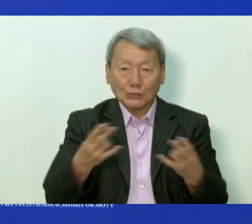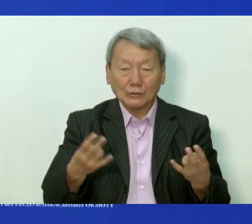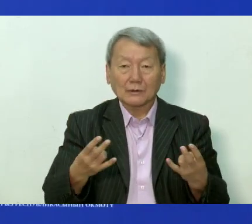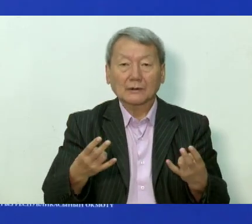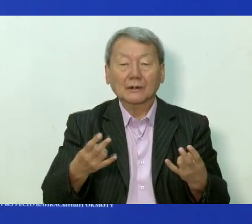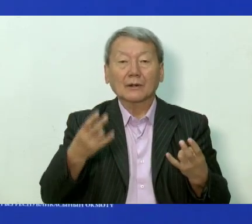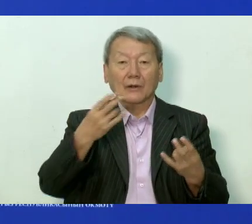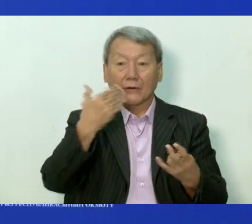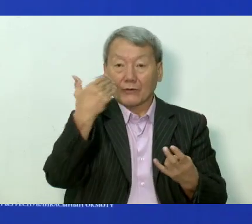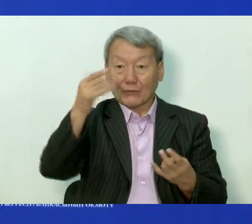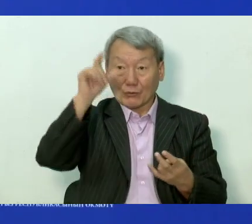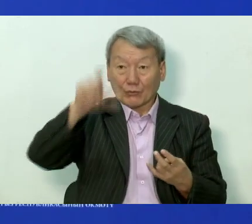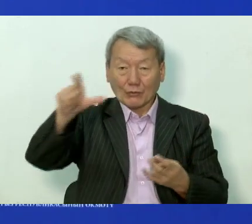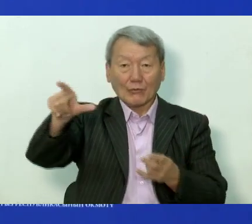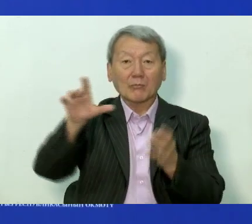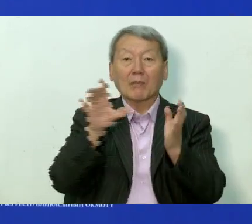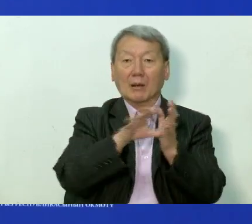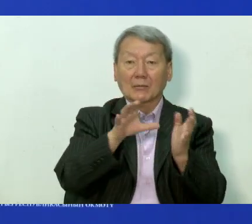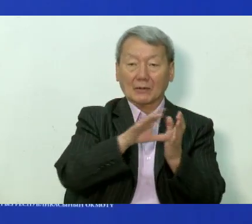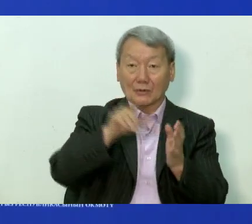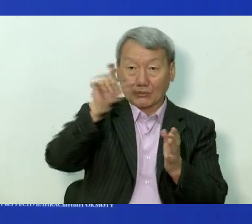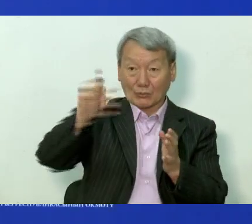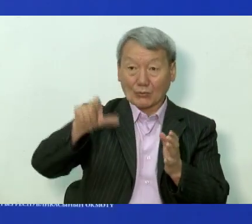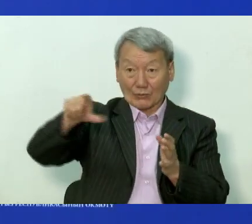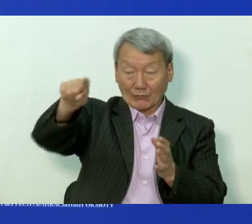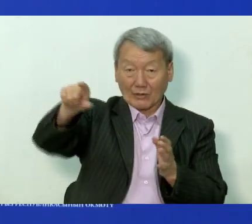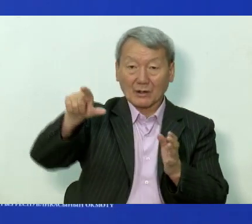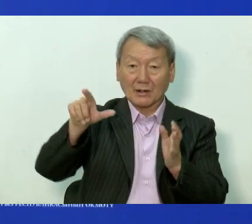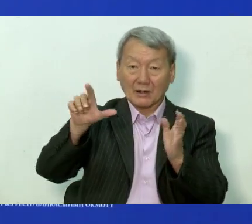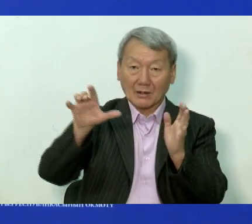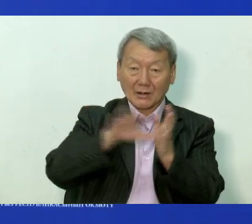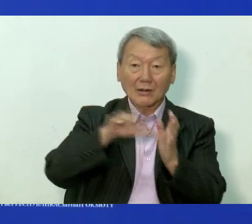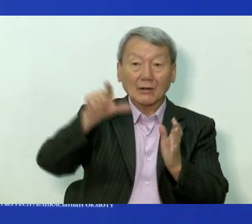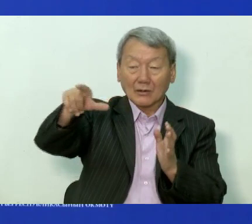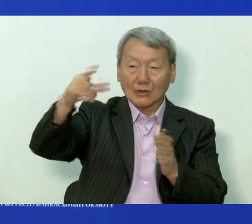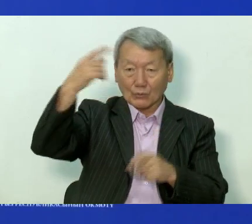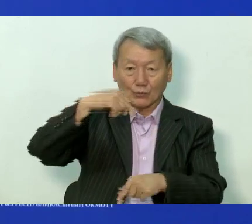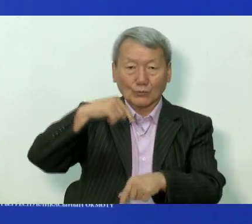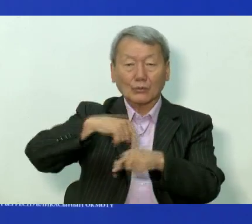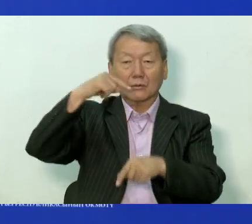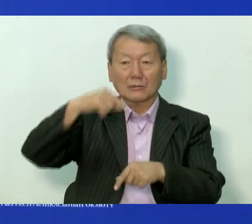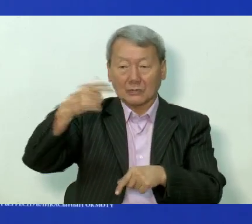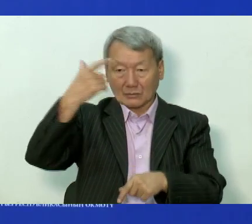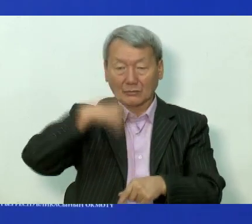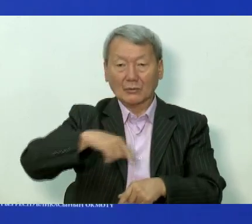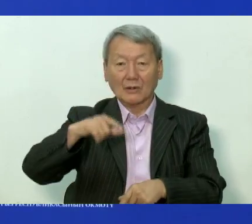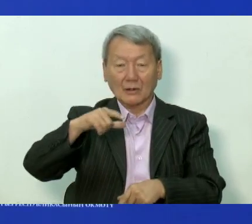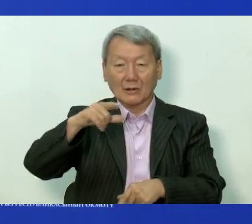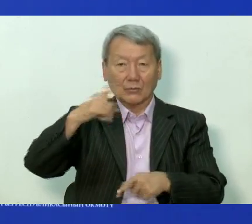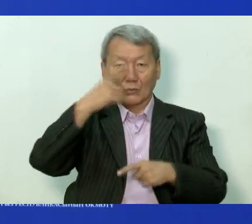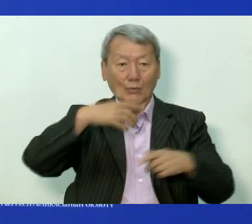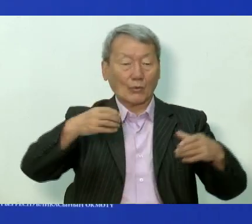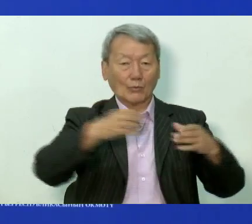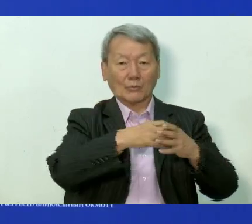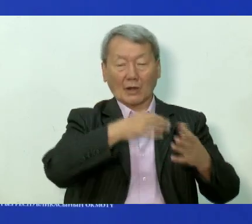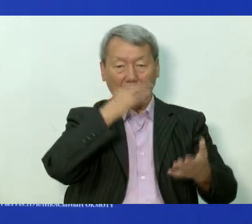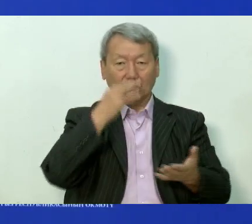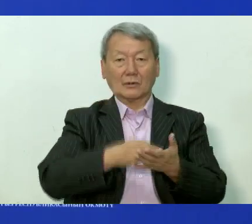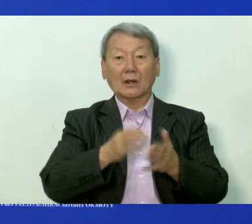и ваша поддержка. Каждый из вас должен нести ответственность перед собой и перед обществом.